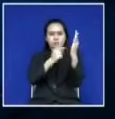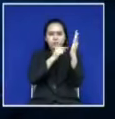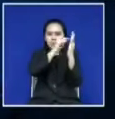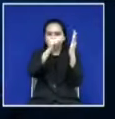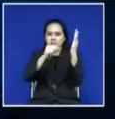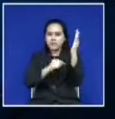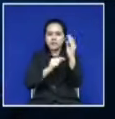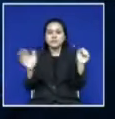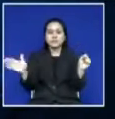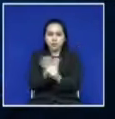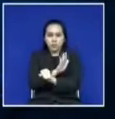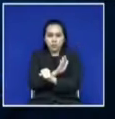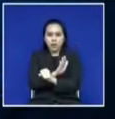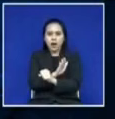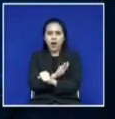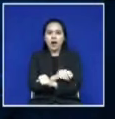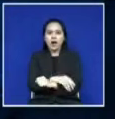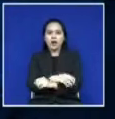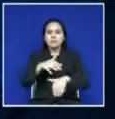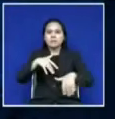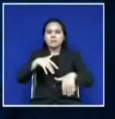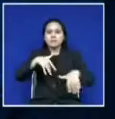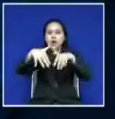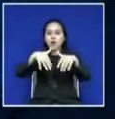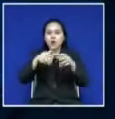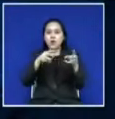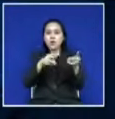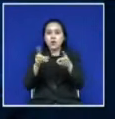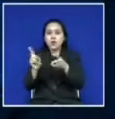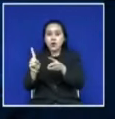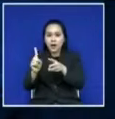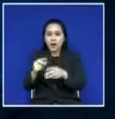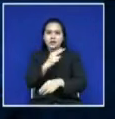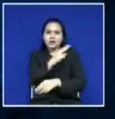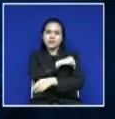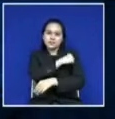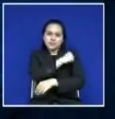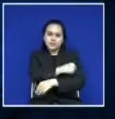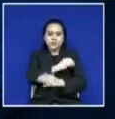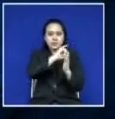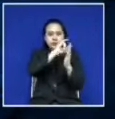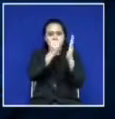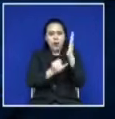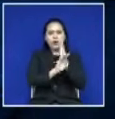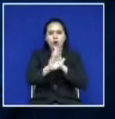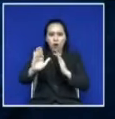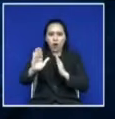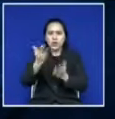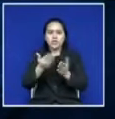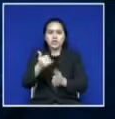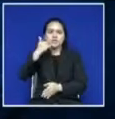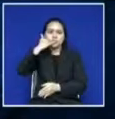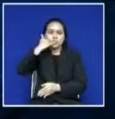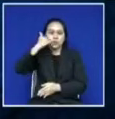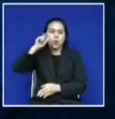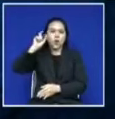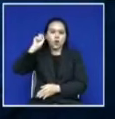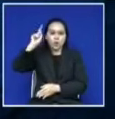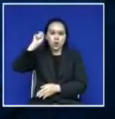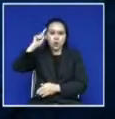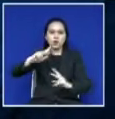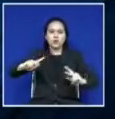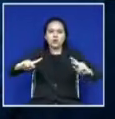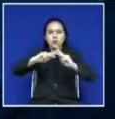ที่สาธารณสุขจังหวัดนะครับทุกอย่างเลยท่านก็สามารถเข้าไปพูดคุยนะครับหรือสายด่วนกรมควบคุมโรคก็สามารถปรึกษาได้นะ